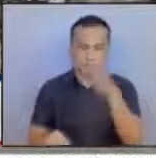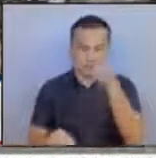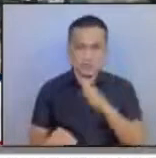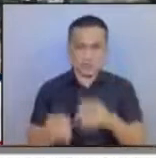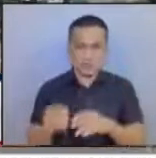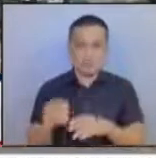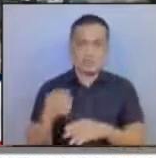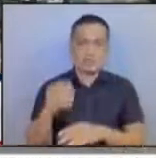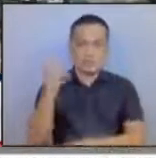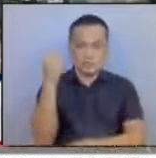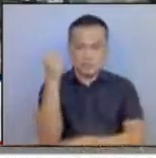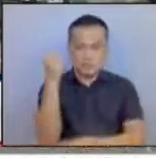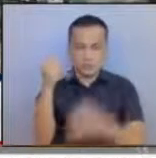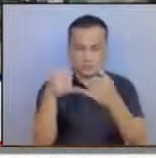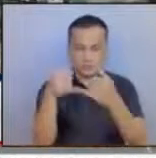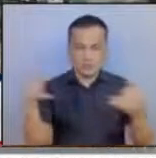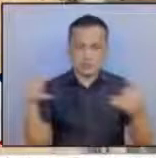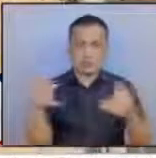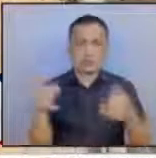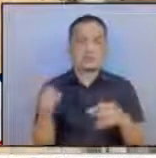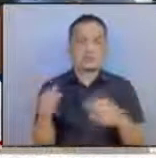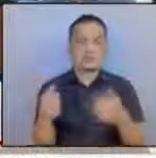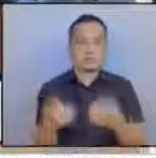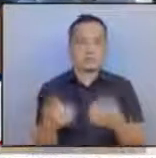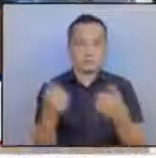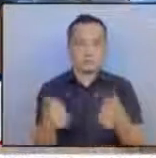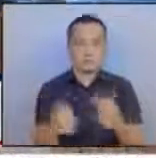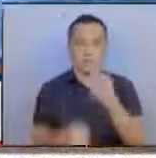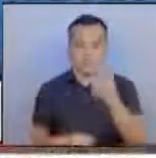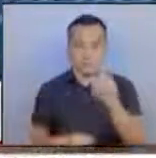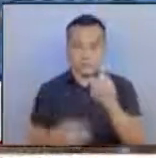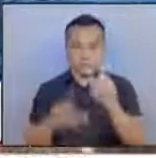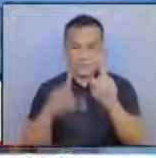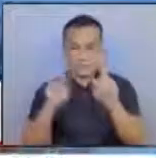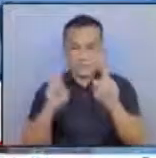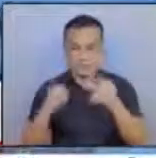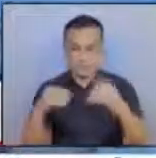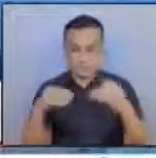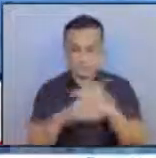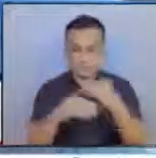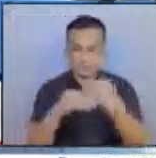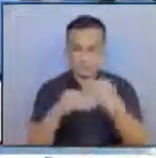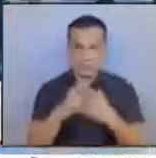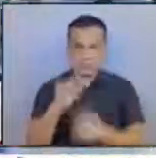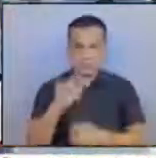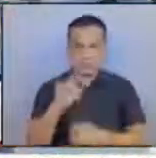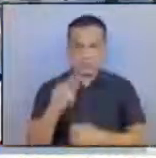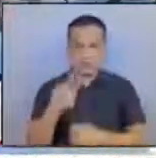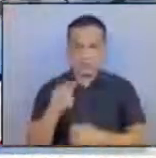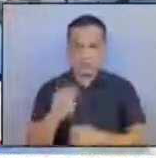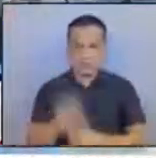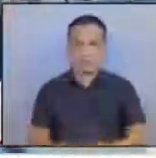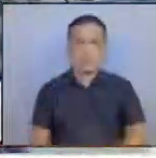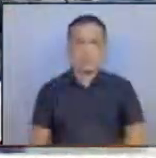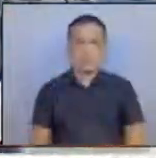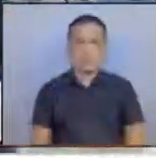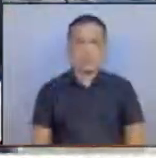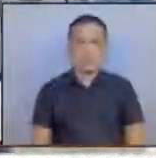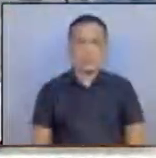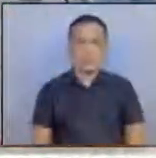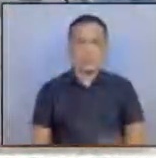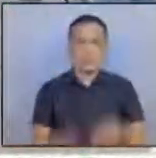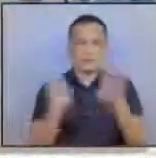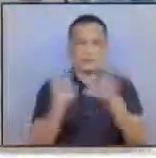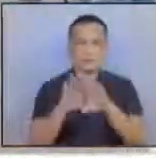kawat dahil sa aksidente. Isang lane na lang ang nadadaanan dito sa Batasan, San Mateo Road. Kasalukuyang sarado ang lane